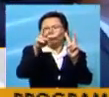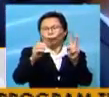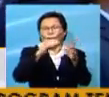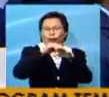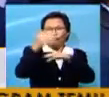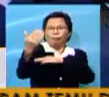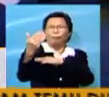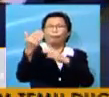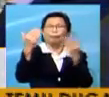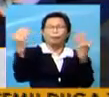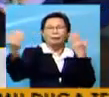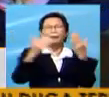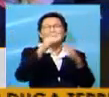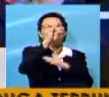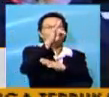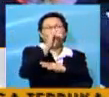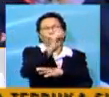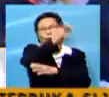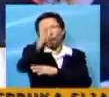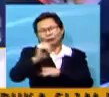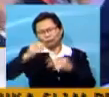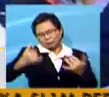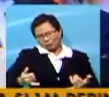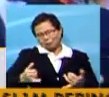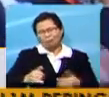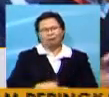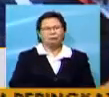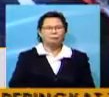pada 37% ketika ini.